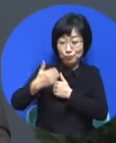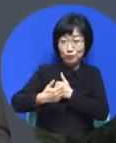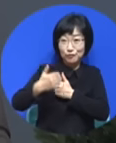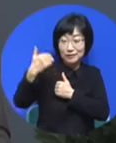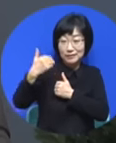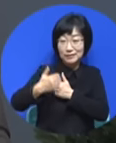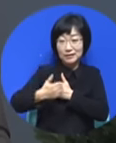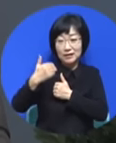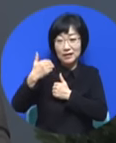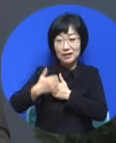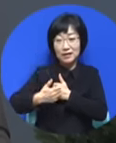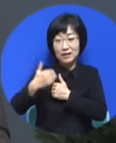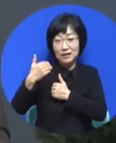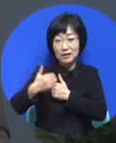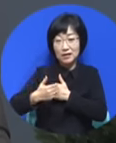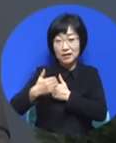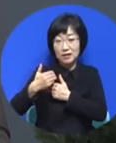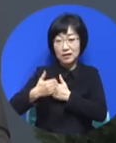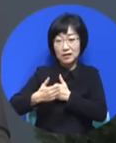정말